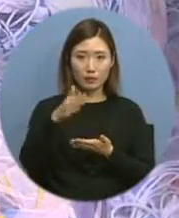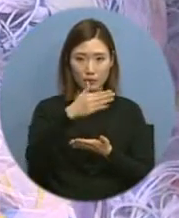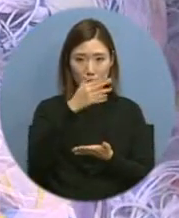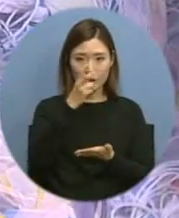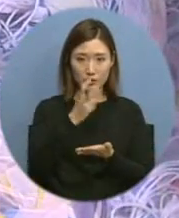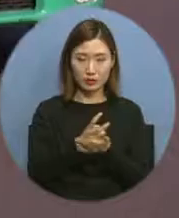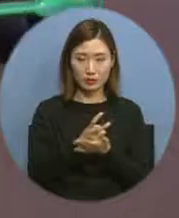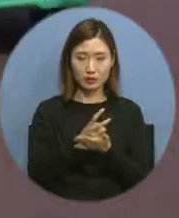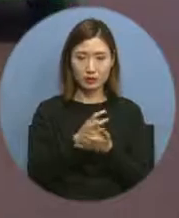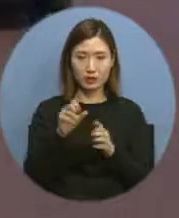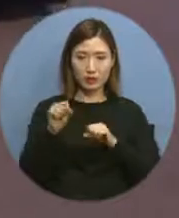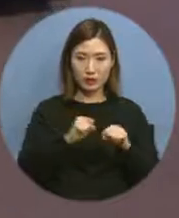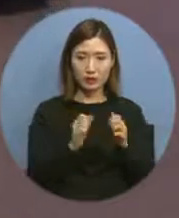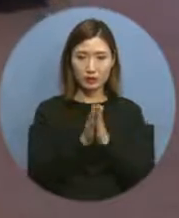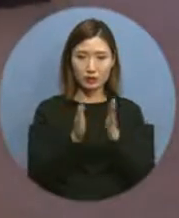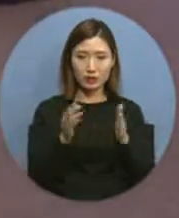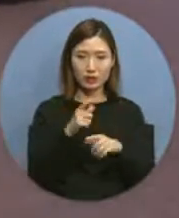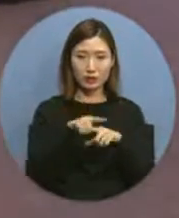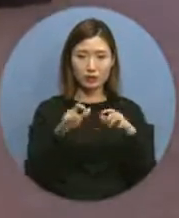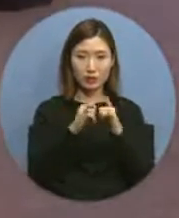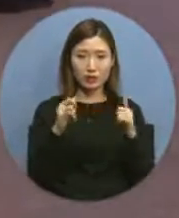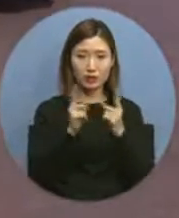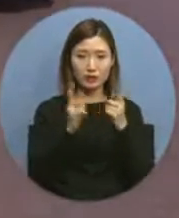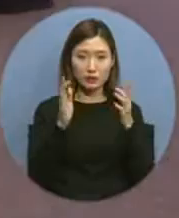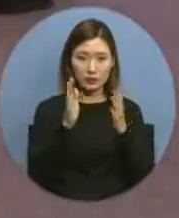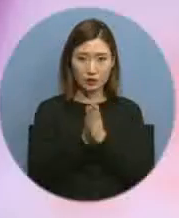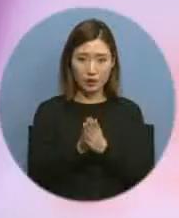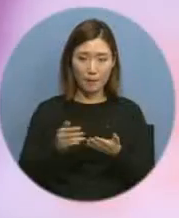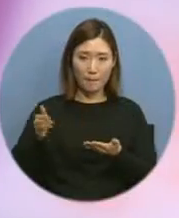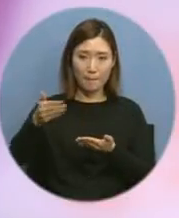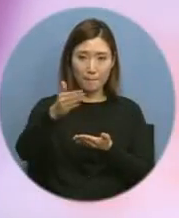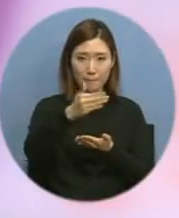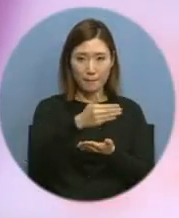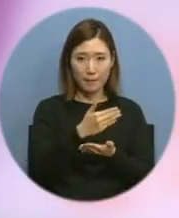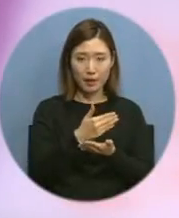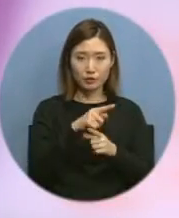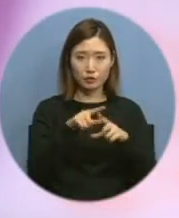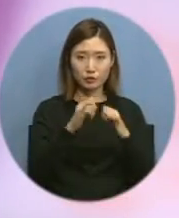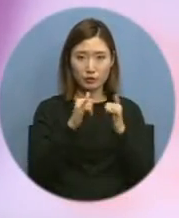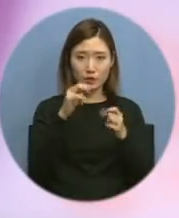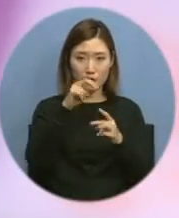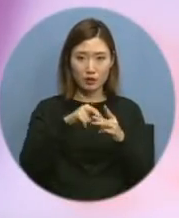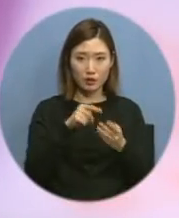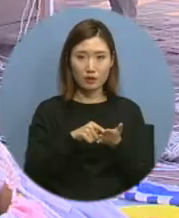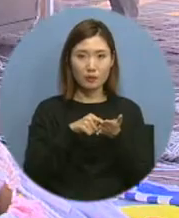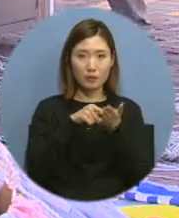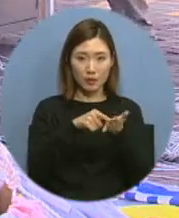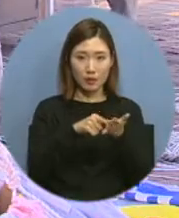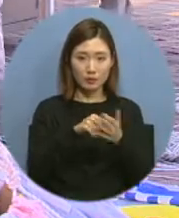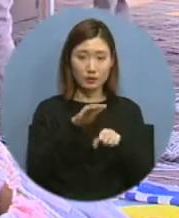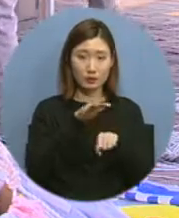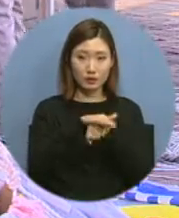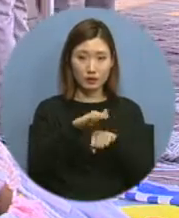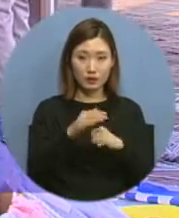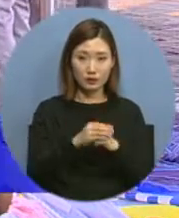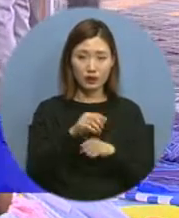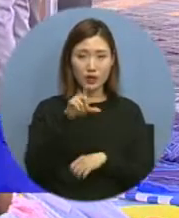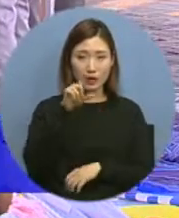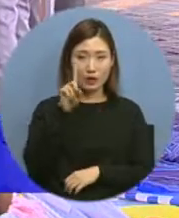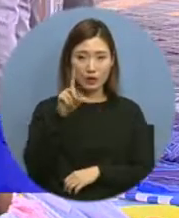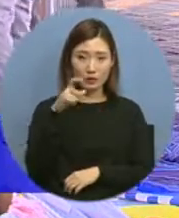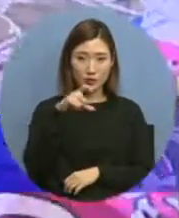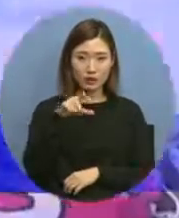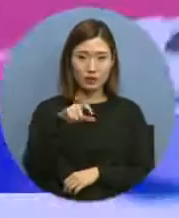것입니다. 시민들이 직접 불법 현수막을 수거해 주민센터 등에 제출하는 방식입니다. 장당